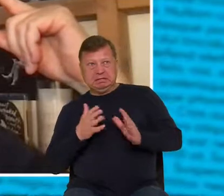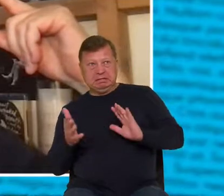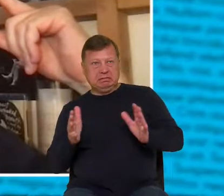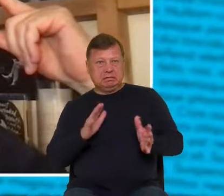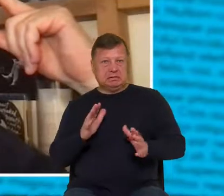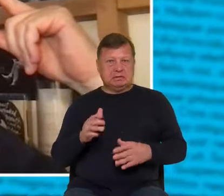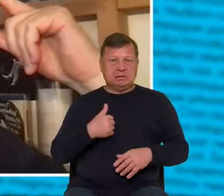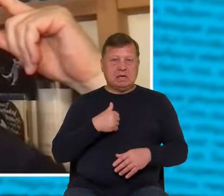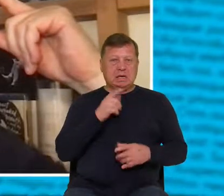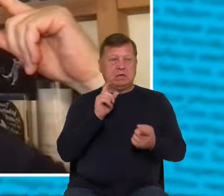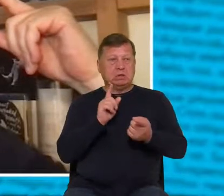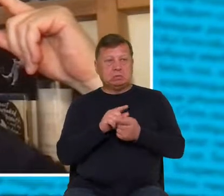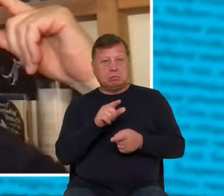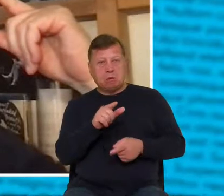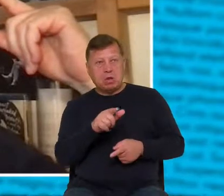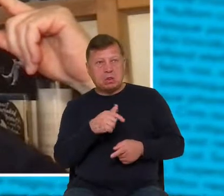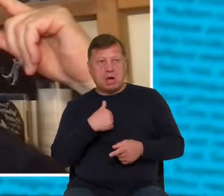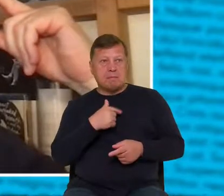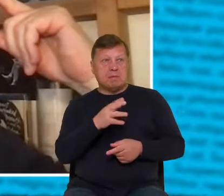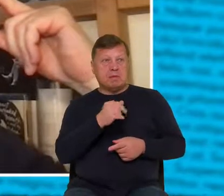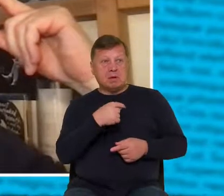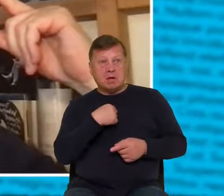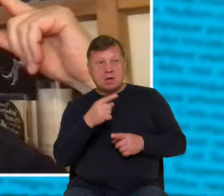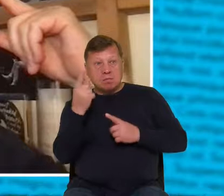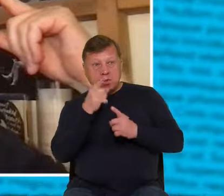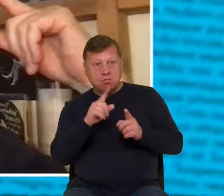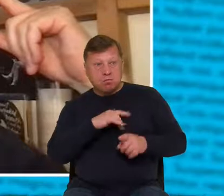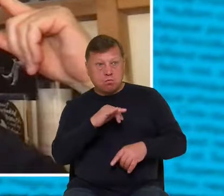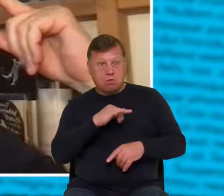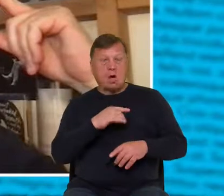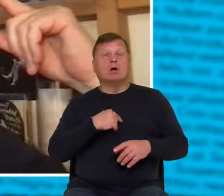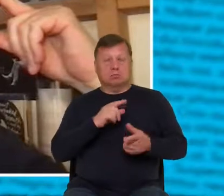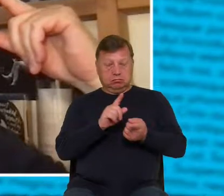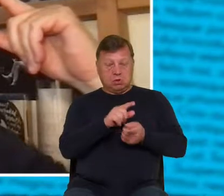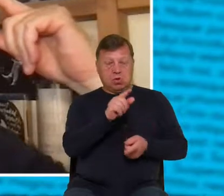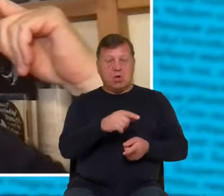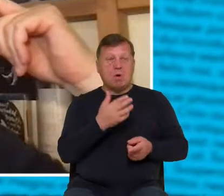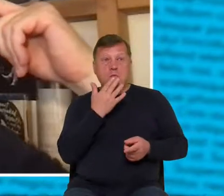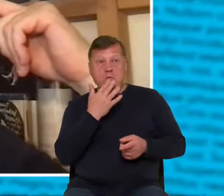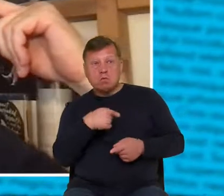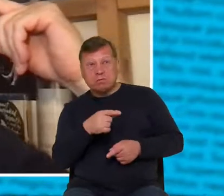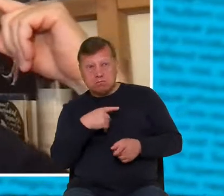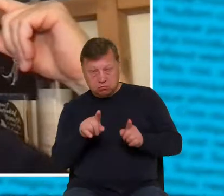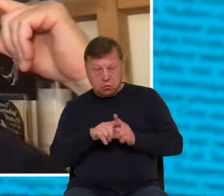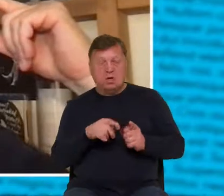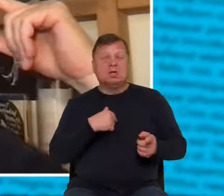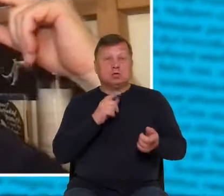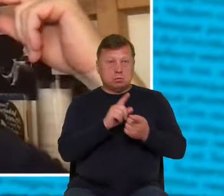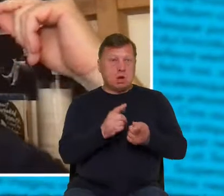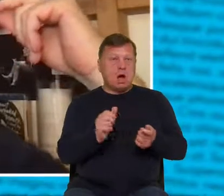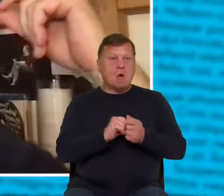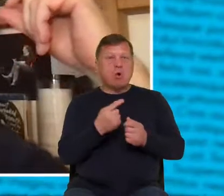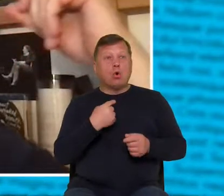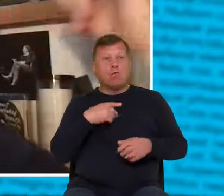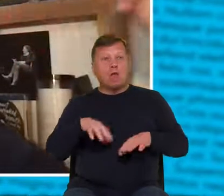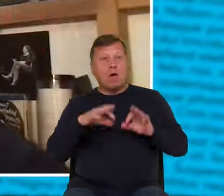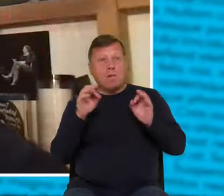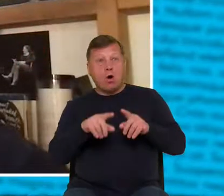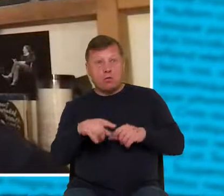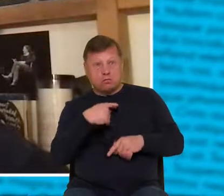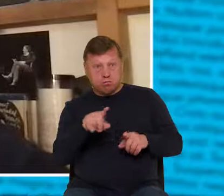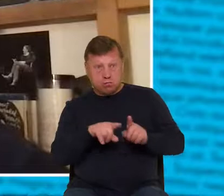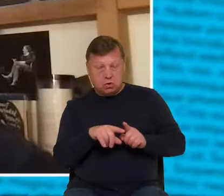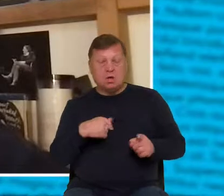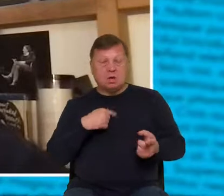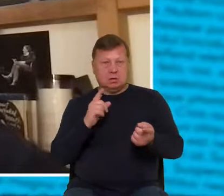spotkam się z tobą tylko kiedy brzmisz jak ja, albo kiedy myślisz jak ja, albo jeżeli głosujesz tak jak ja. I to jest